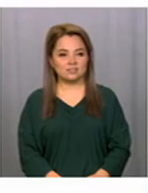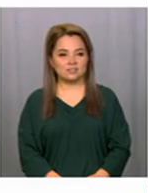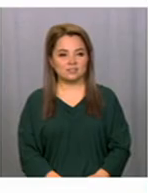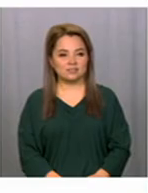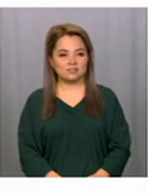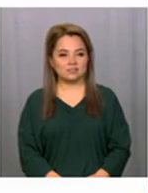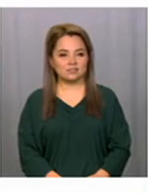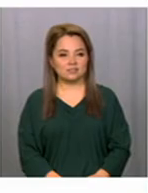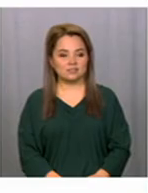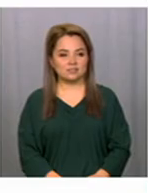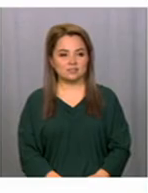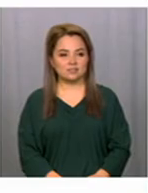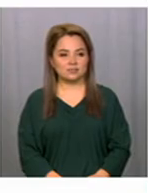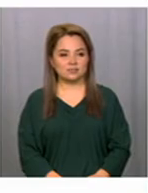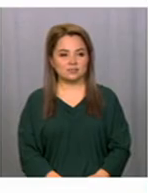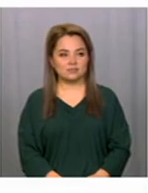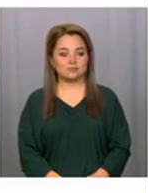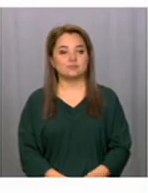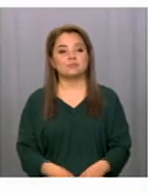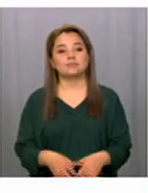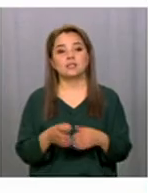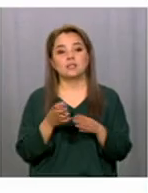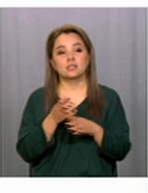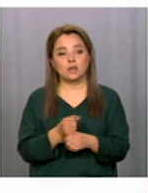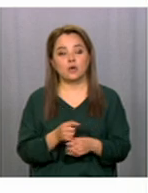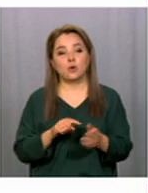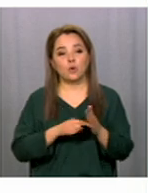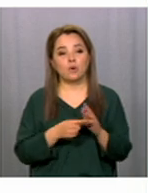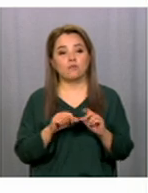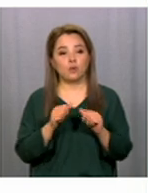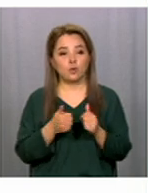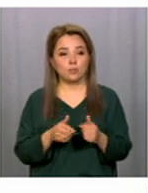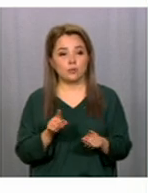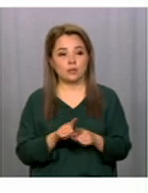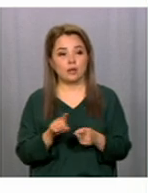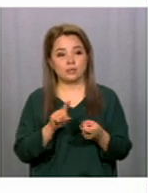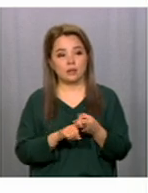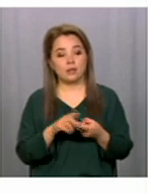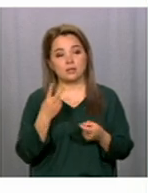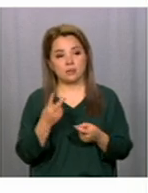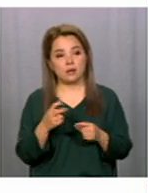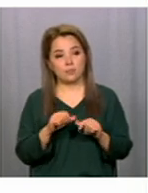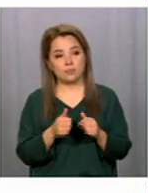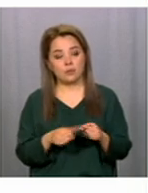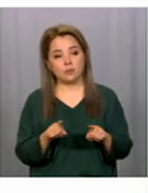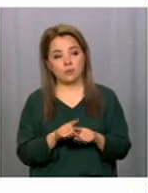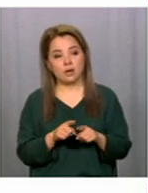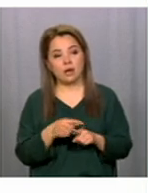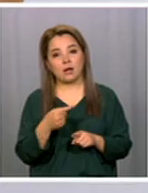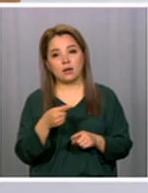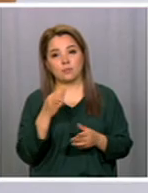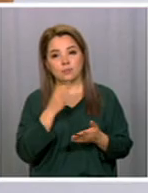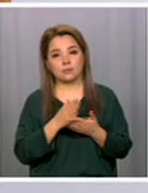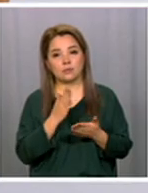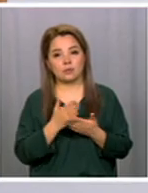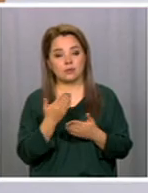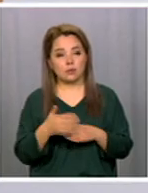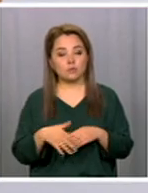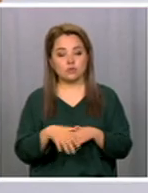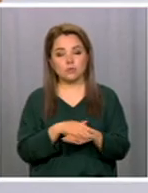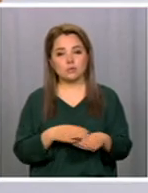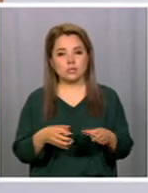ашайық. Бұл жерде қысқаша көбейту формуласы бойынша екі өрнектің квадраттарын айырмасы болады. А